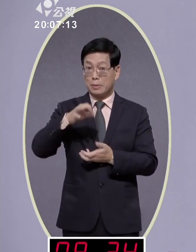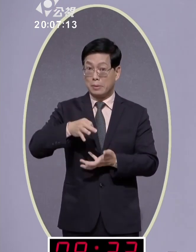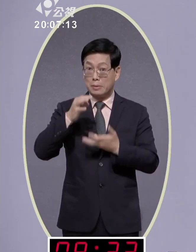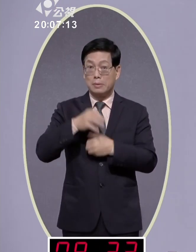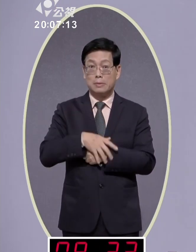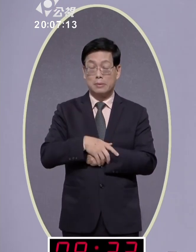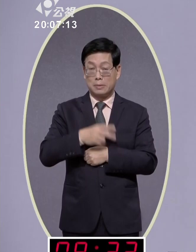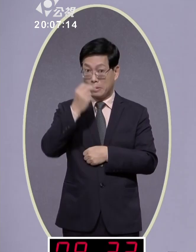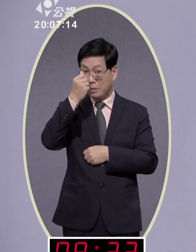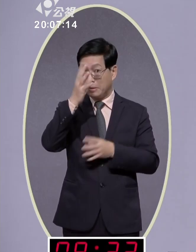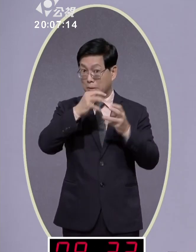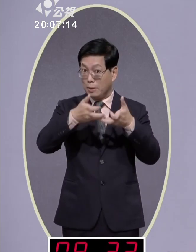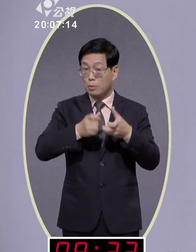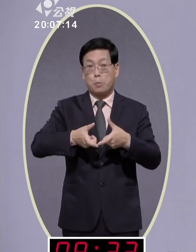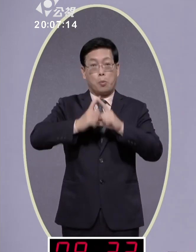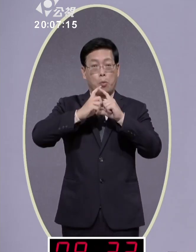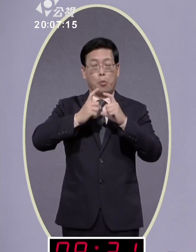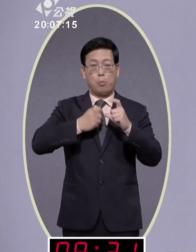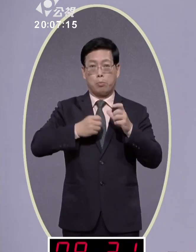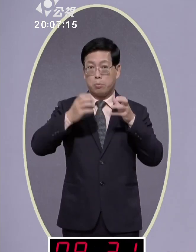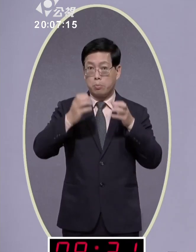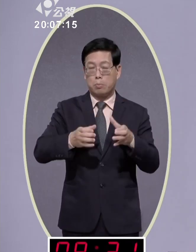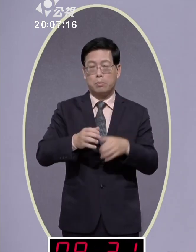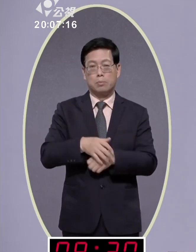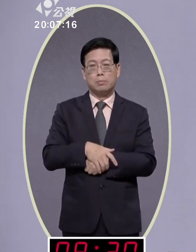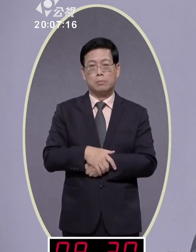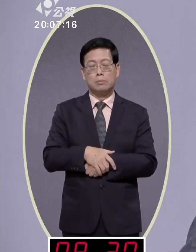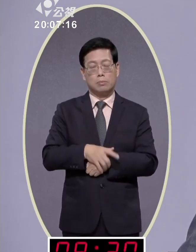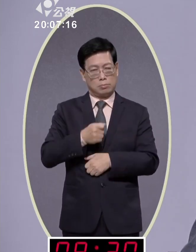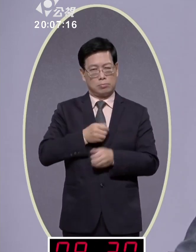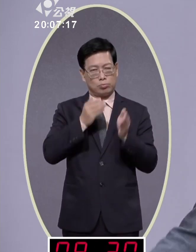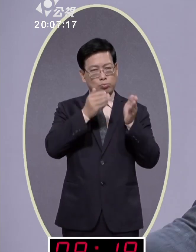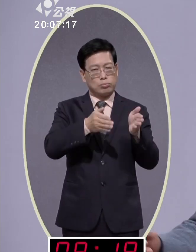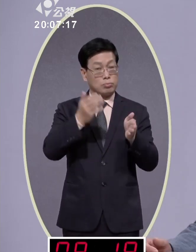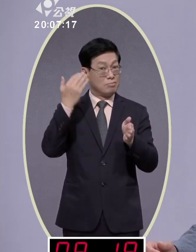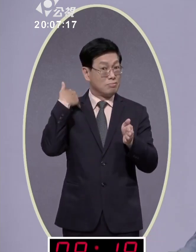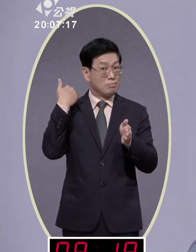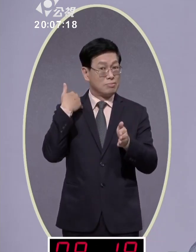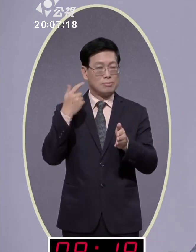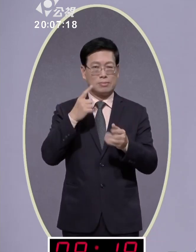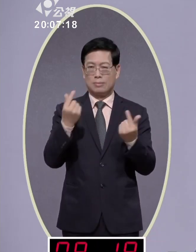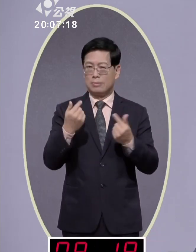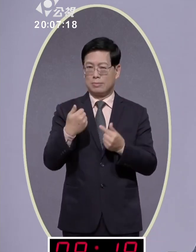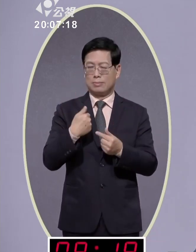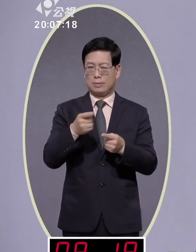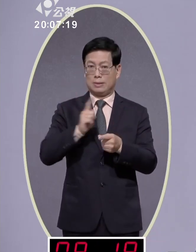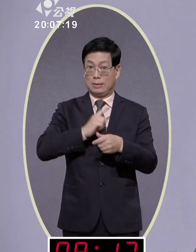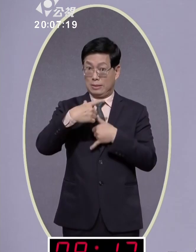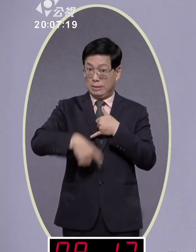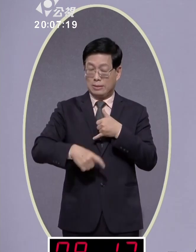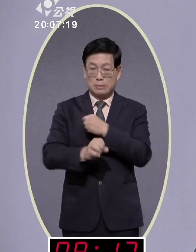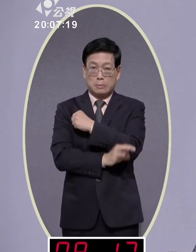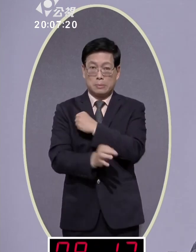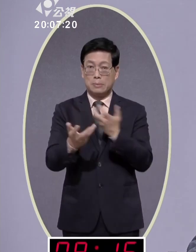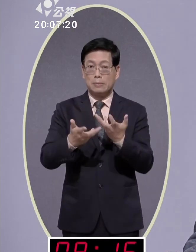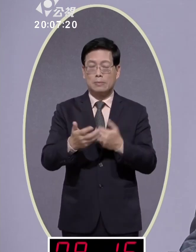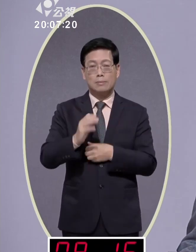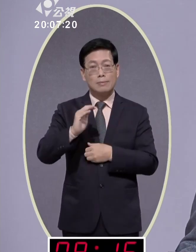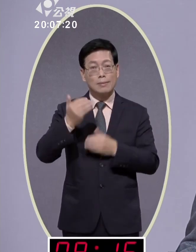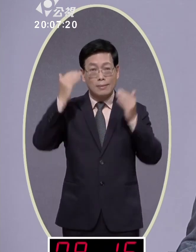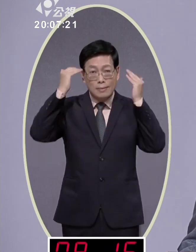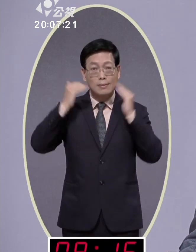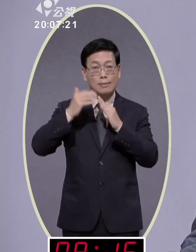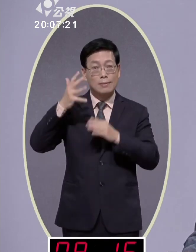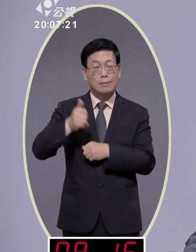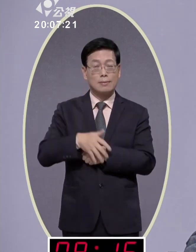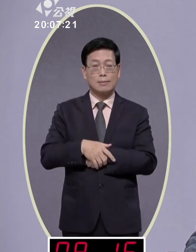要特征组要重新设立，要来调查所有的人，包括他自己。可是韩国瑜市